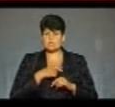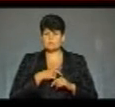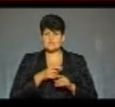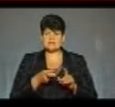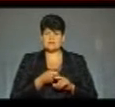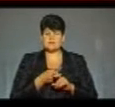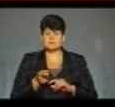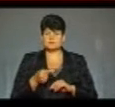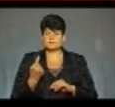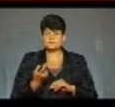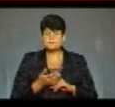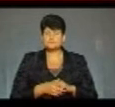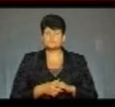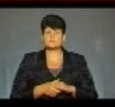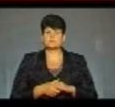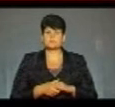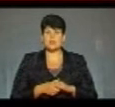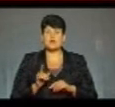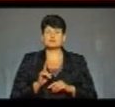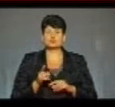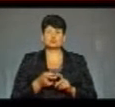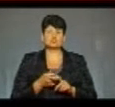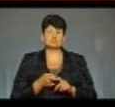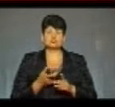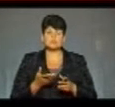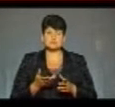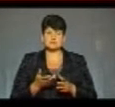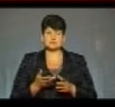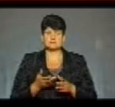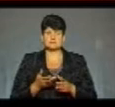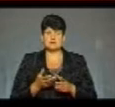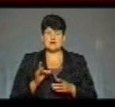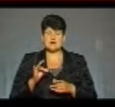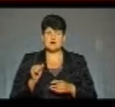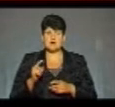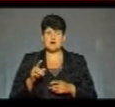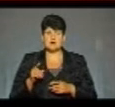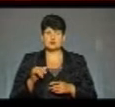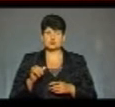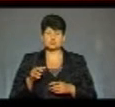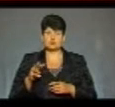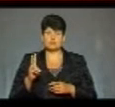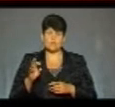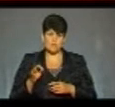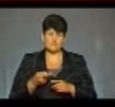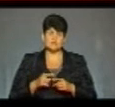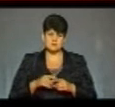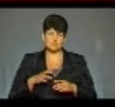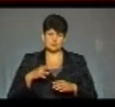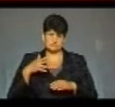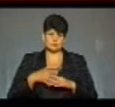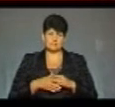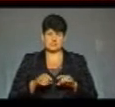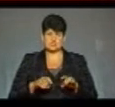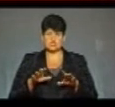з Тернопільщиною. А що стосується Разумкова, то це також прогнозоване рішення. Ми знаємо,